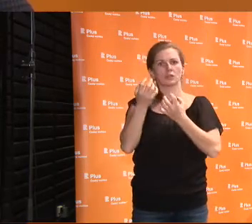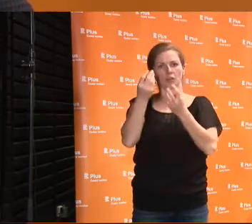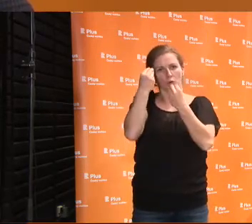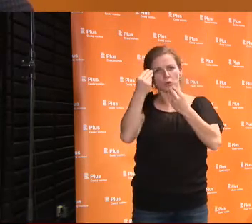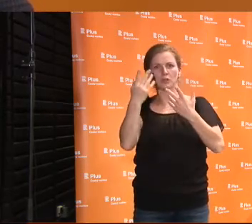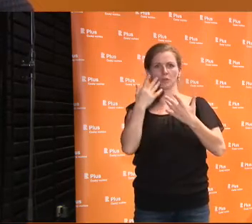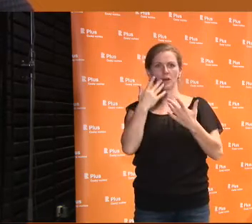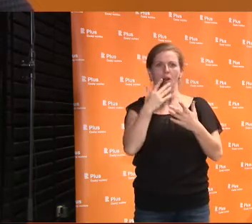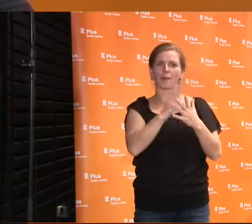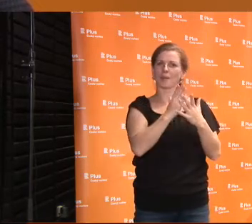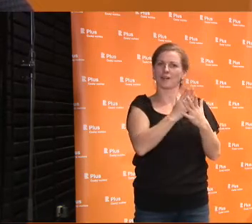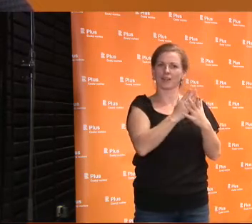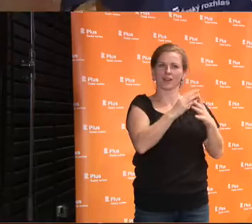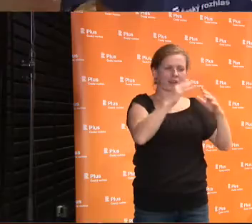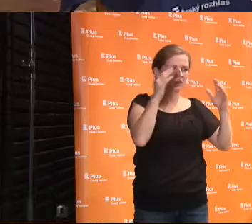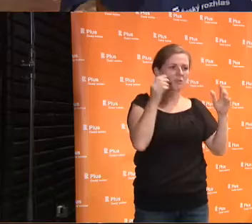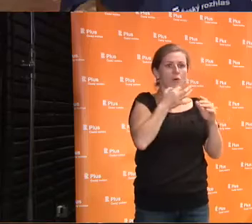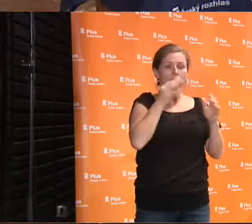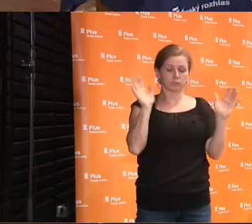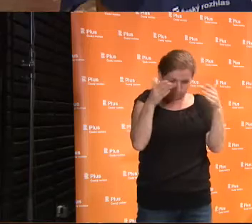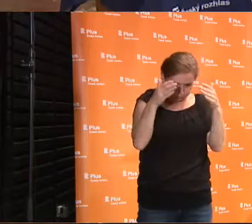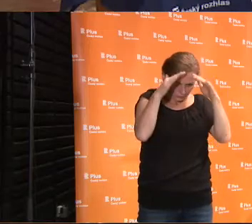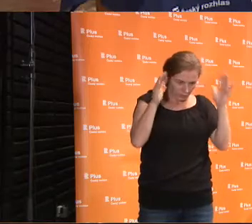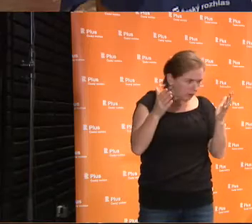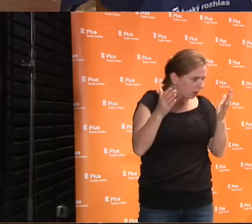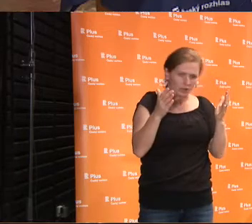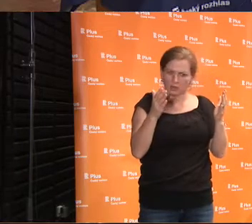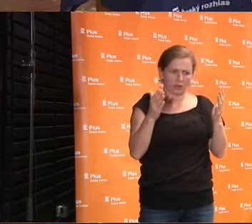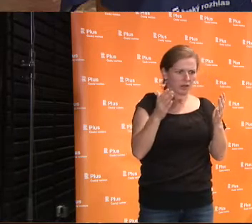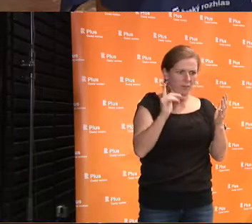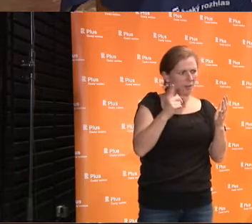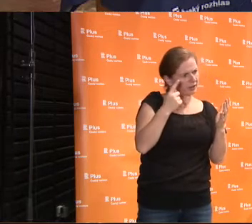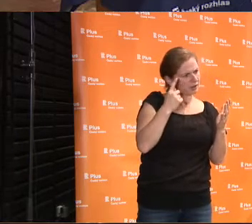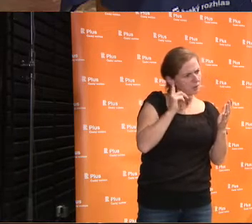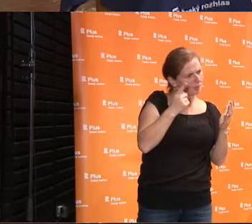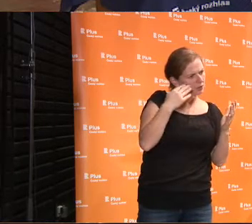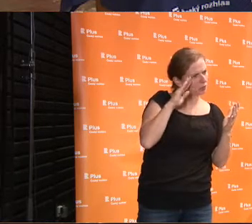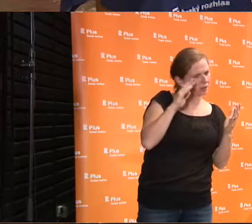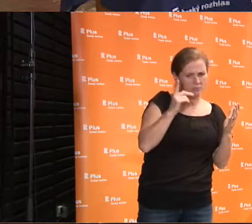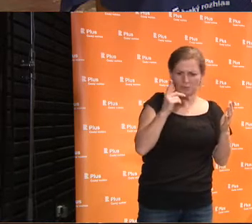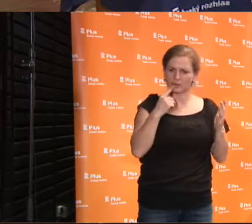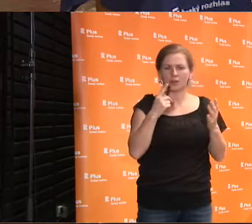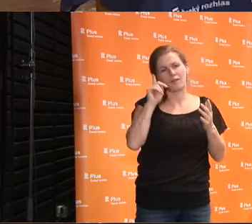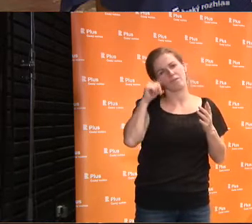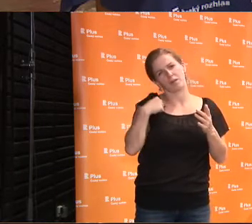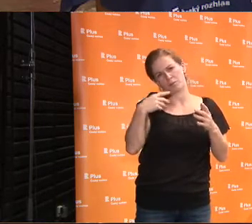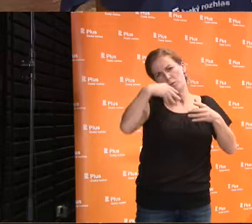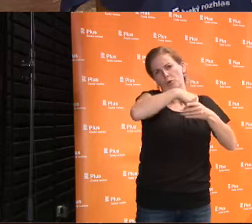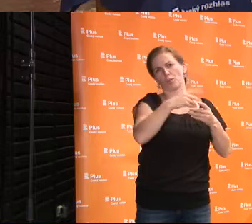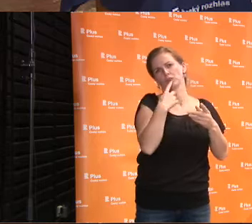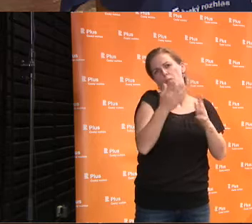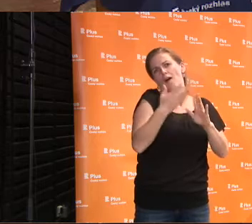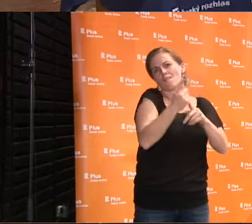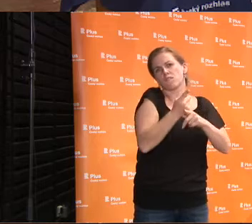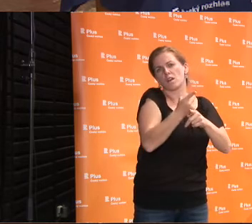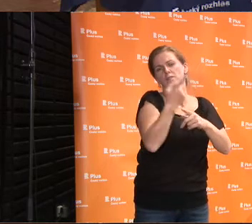co si máme myslet, no to se děje na základě toho evidentně, pravděpodobně byly ovlivněny různé volby politické, ať už to byly prezident